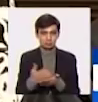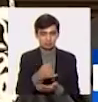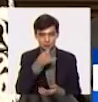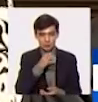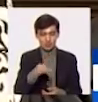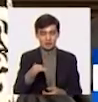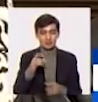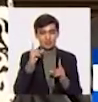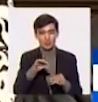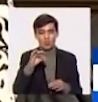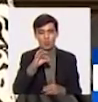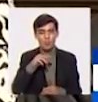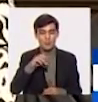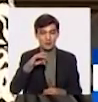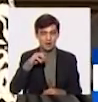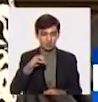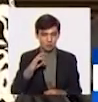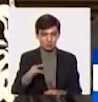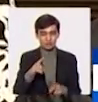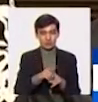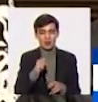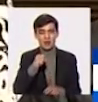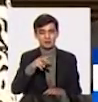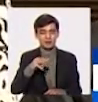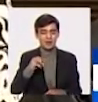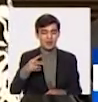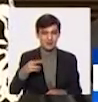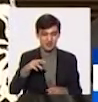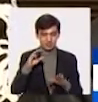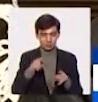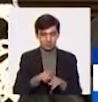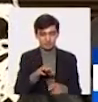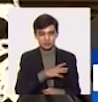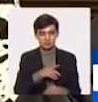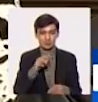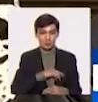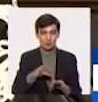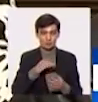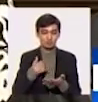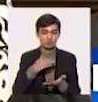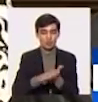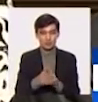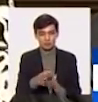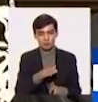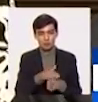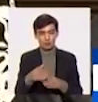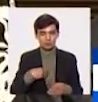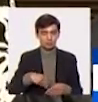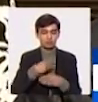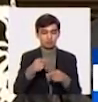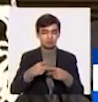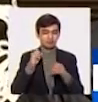келмейді. Саяхат операторлары, ательерлер сияқты қызмет жеткізушілер бар. Оларға келісімге сай барлық төлемдер жасап